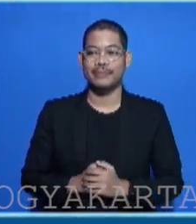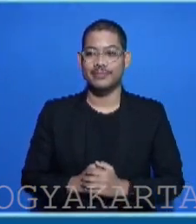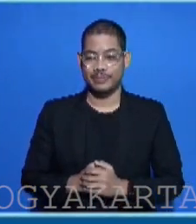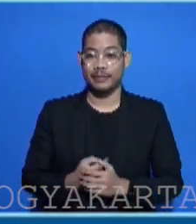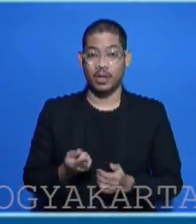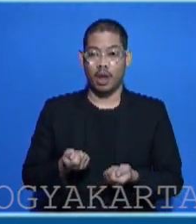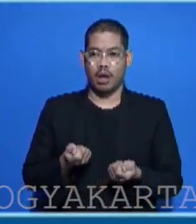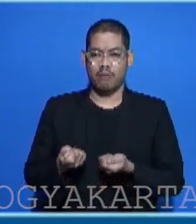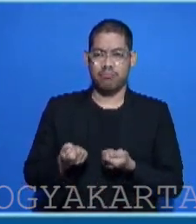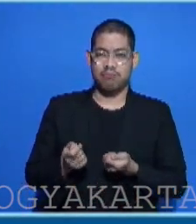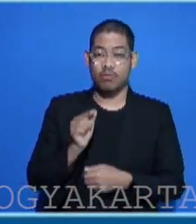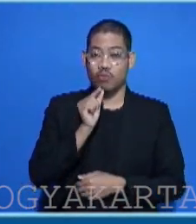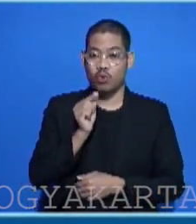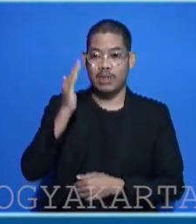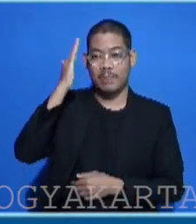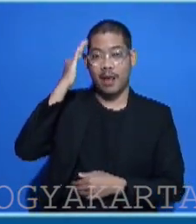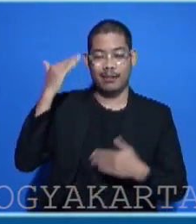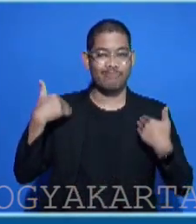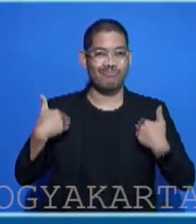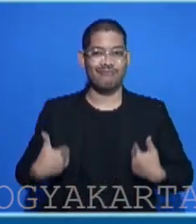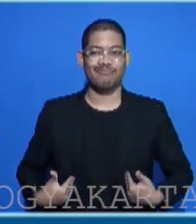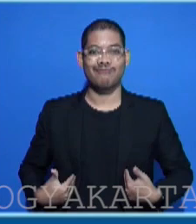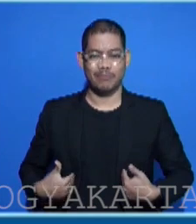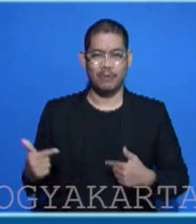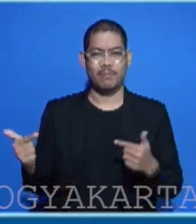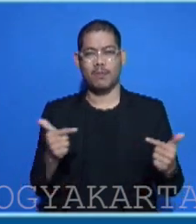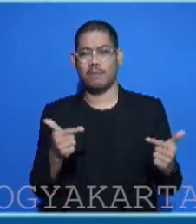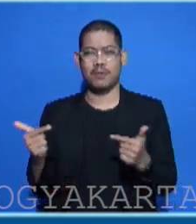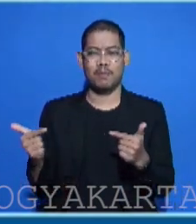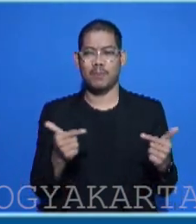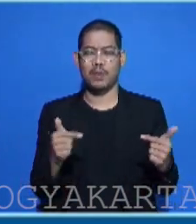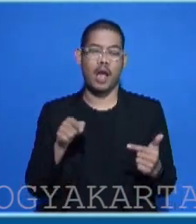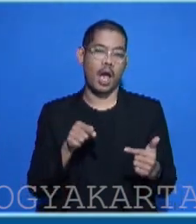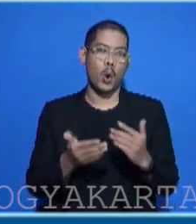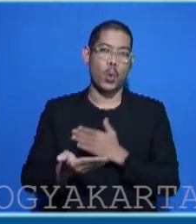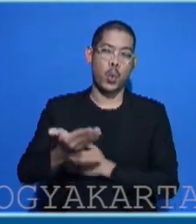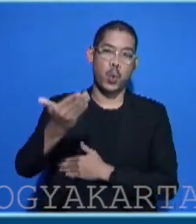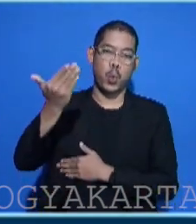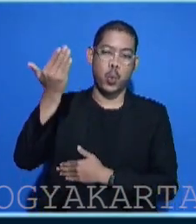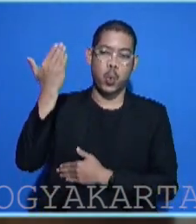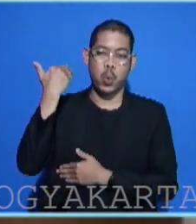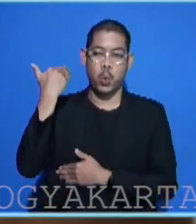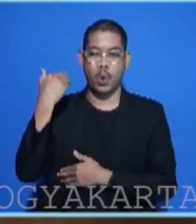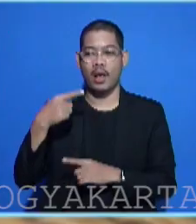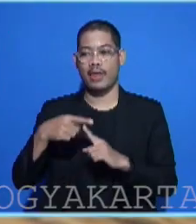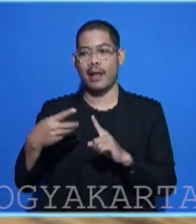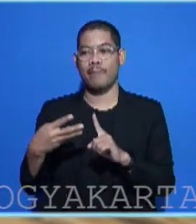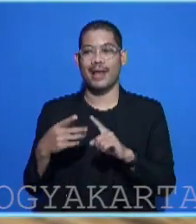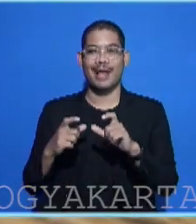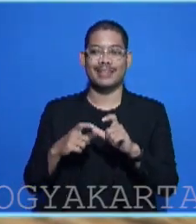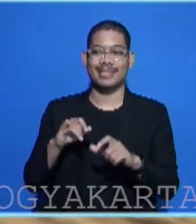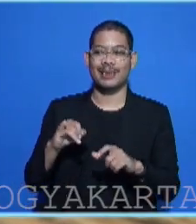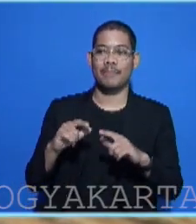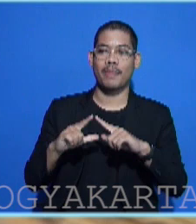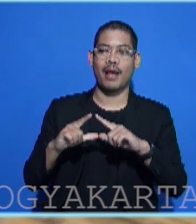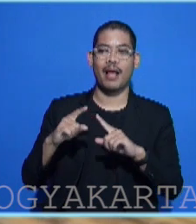matang Kepala Staf Angkatan Perang Riko TB Simatupang Griyo 5 San kagungan